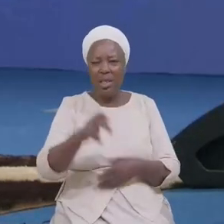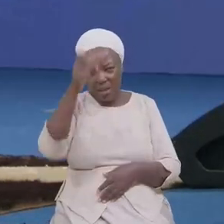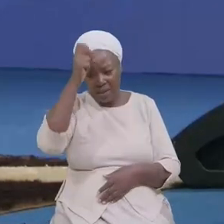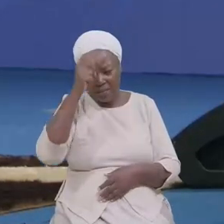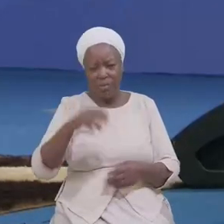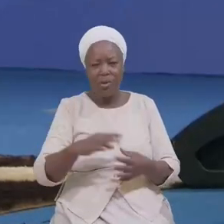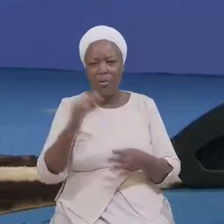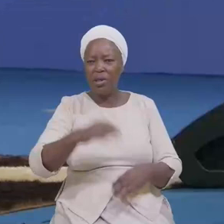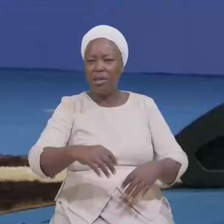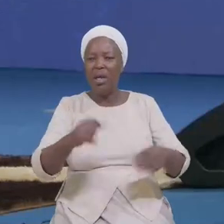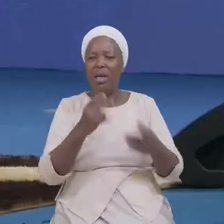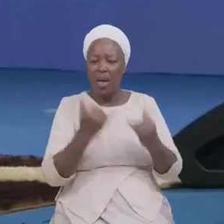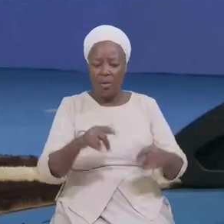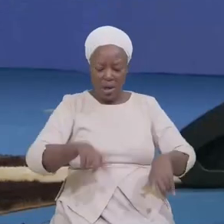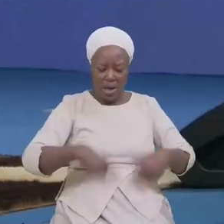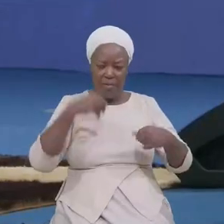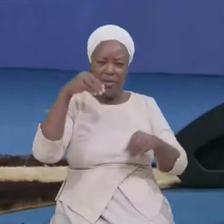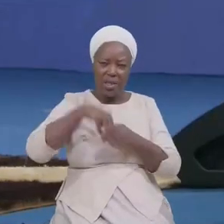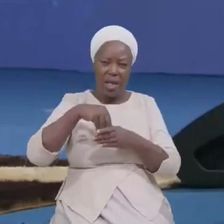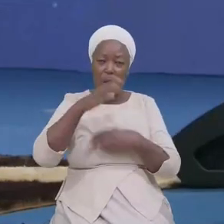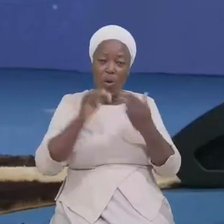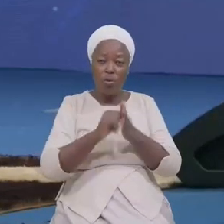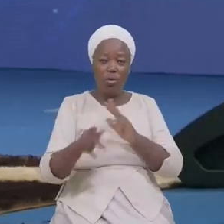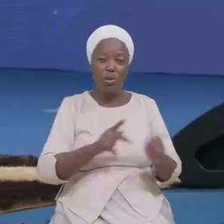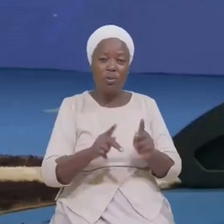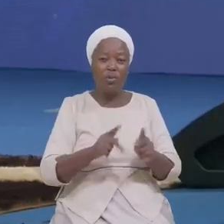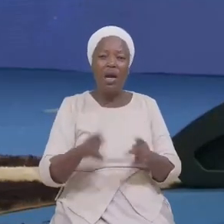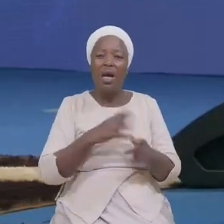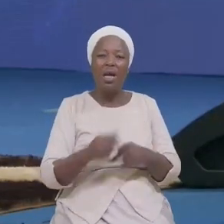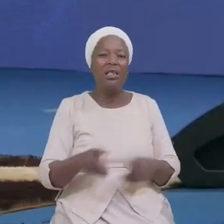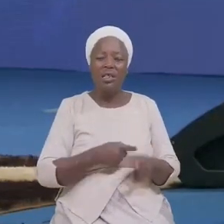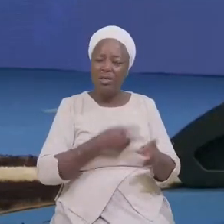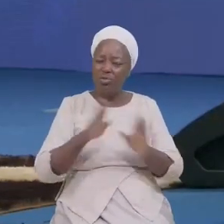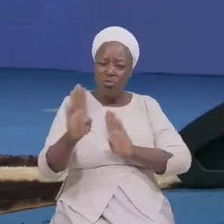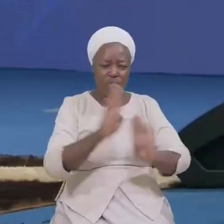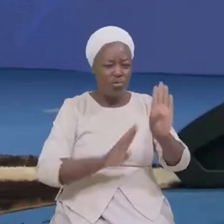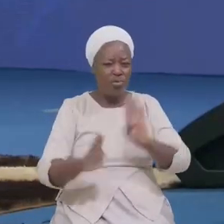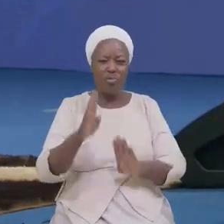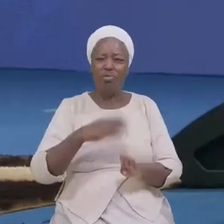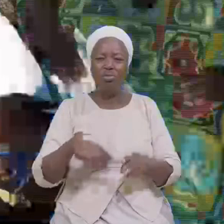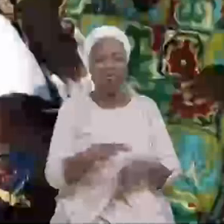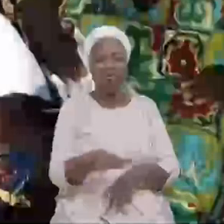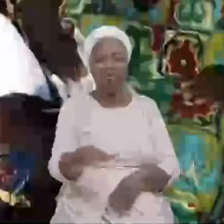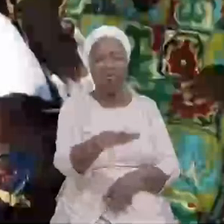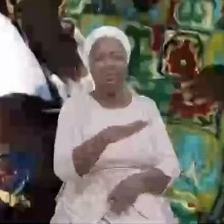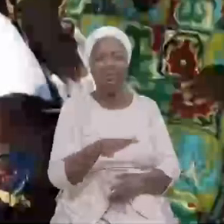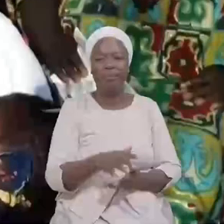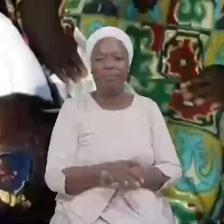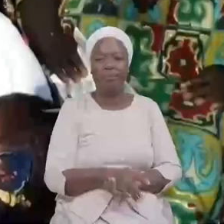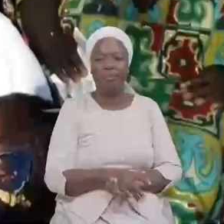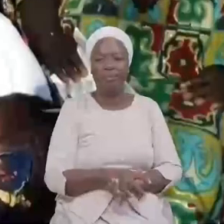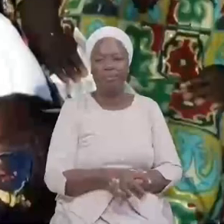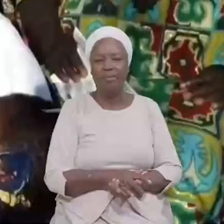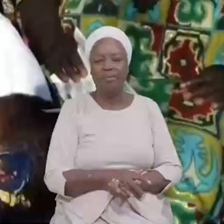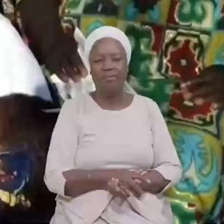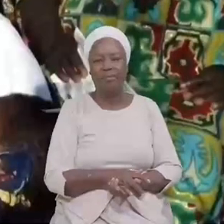esprits avaient donc habité ces Égyptiens et ils les tourmentaient véritablement. Ils les avaient